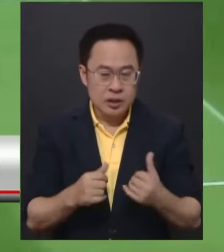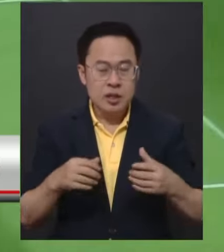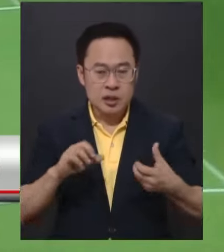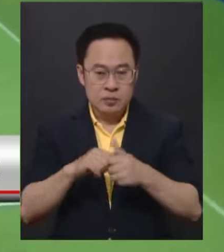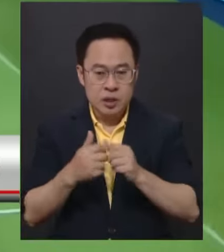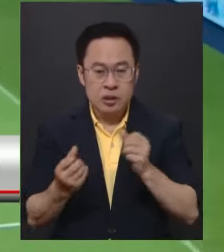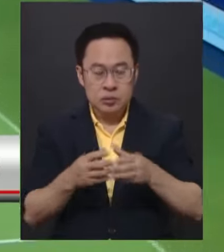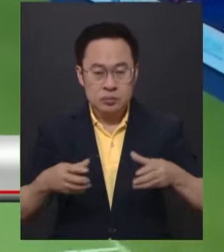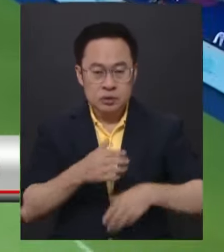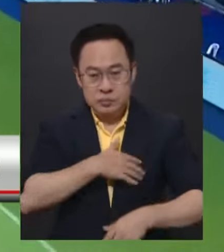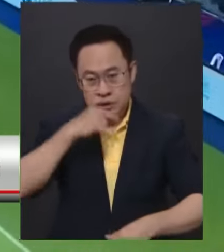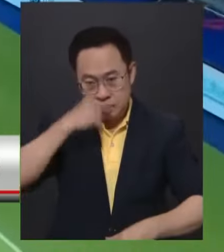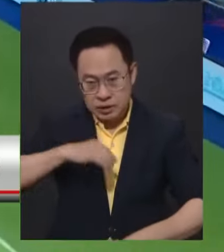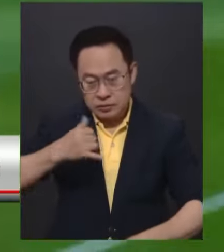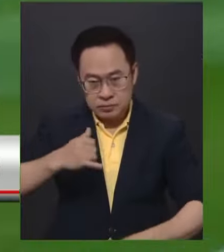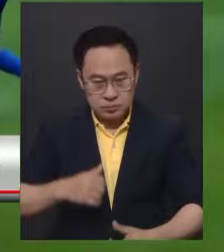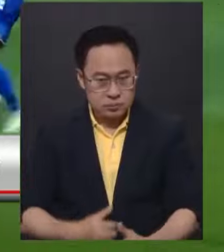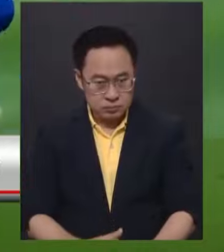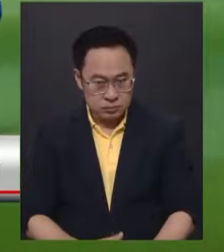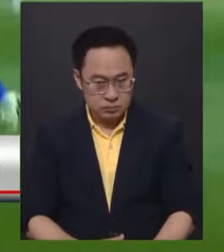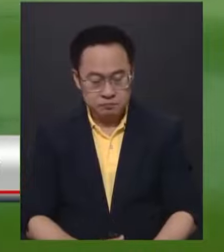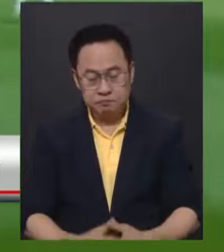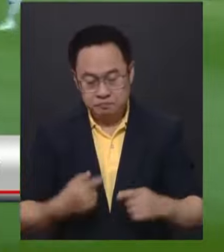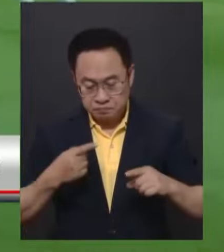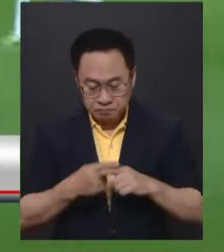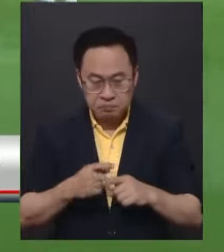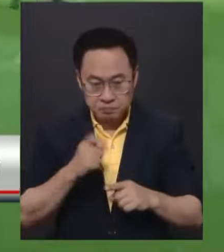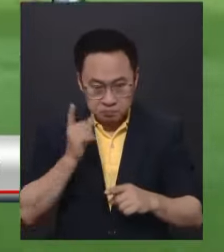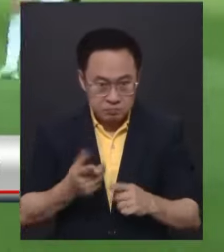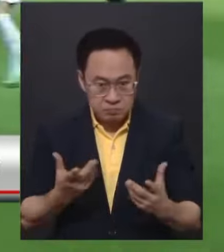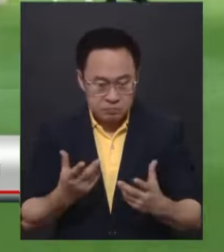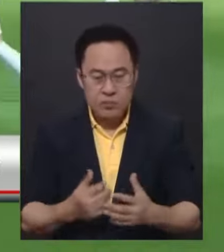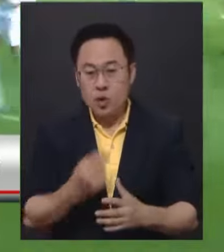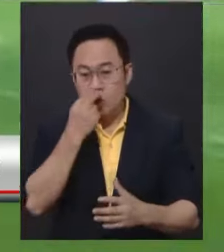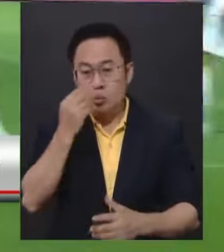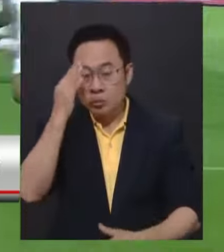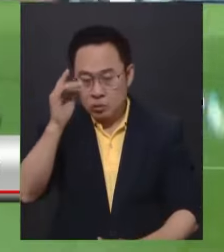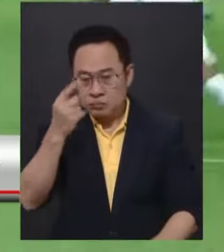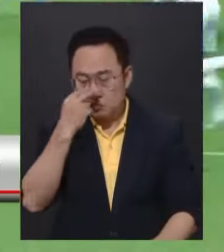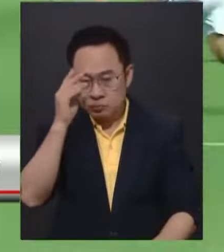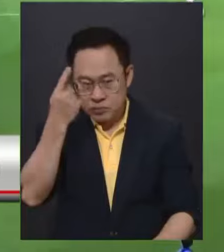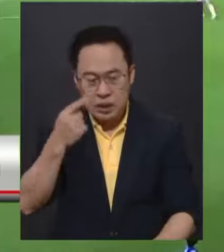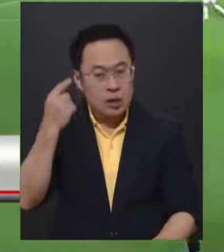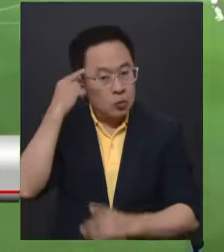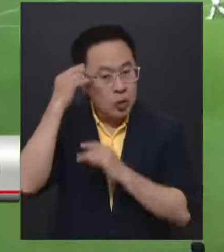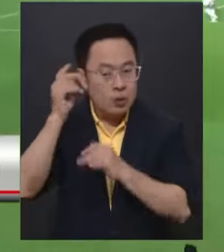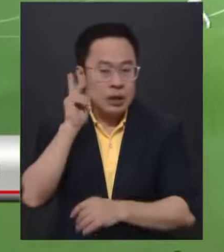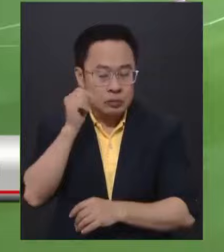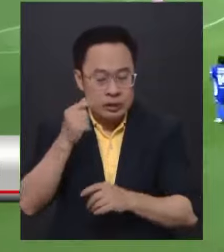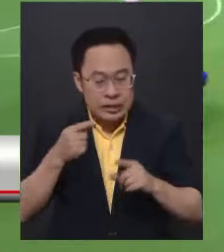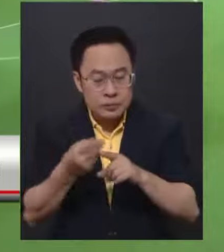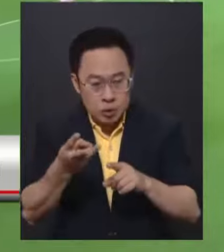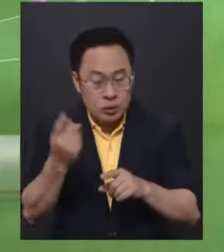จสำหรับแฟนๆทีมชาติไทยกันเล็กน้อยว่าเจจะหายหรือไม่หายนะ รอติดตามข่าวกันต่อเนื่องเลยนะคะหวังว่าจะเป็นข่าวดีของทั้